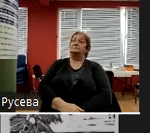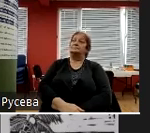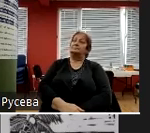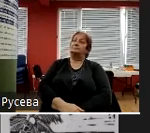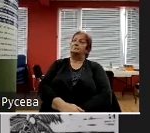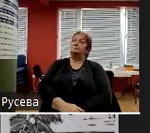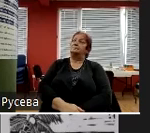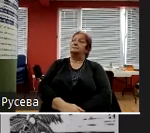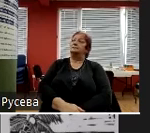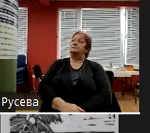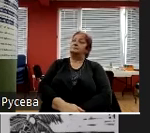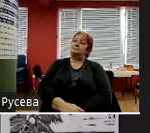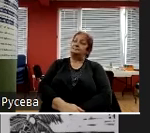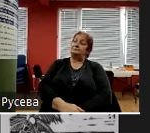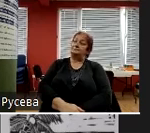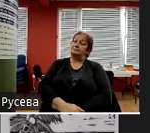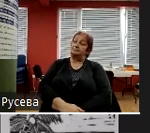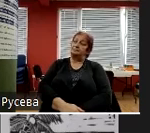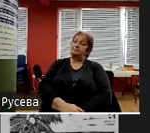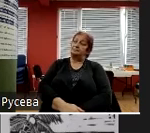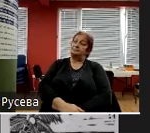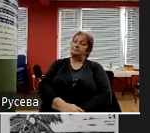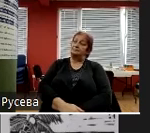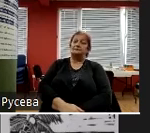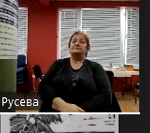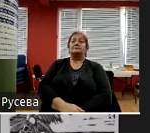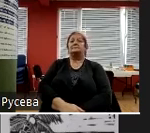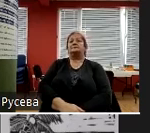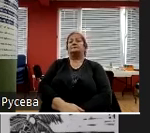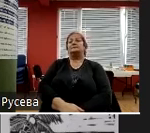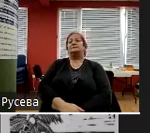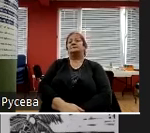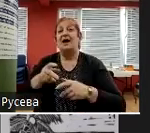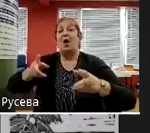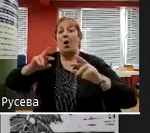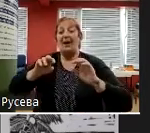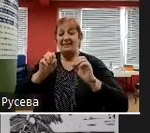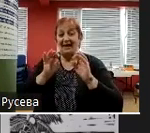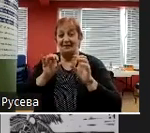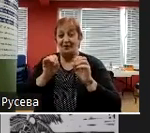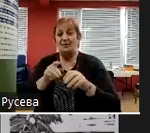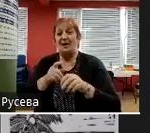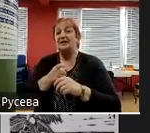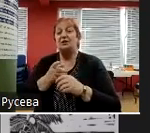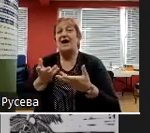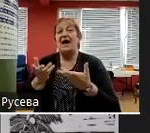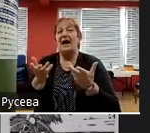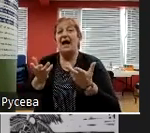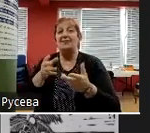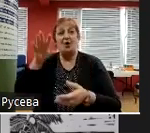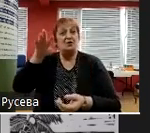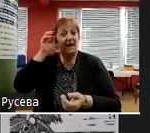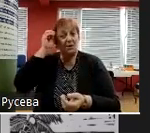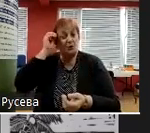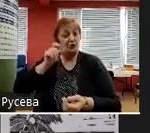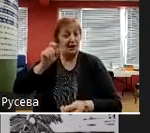So, you know, it's simple Word document with the proper formatting. Това какво са научили